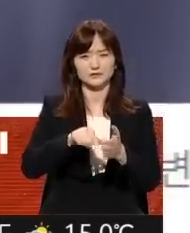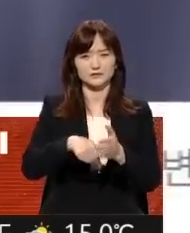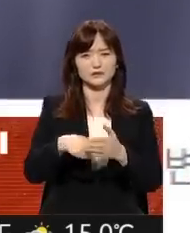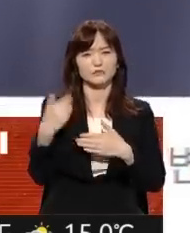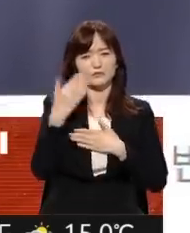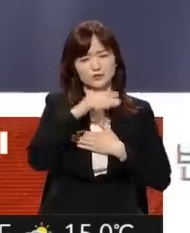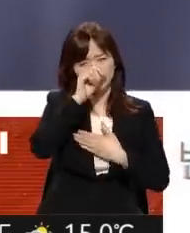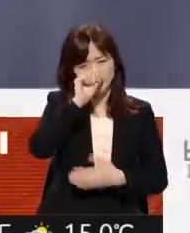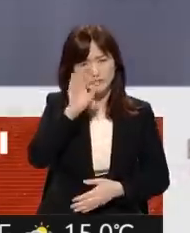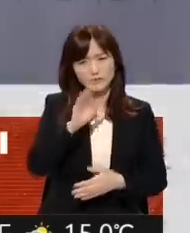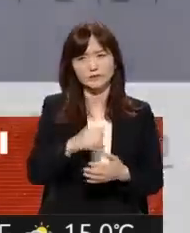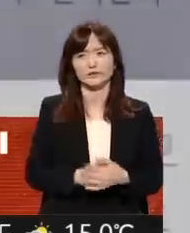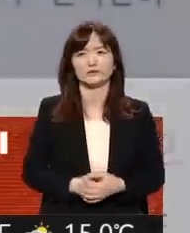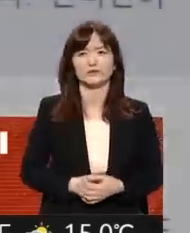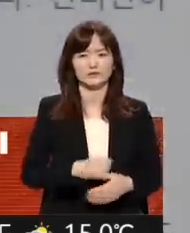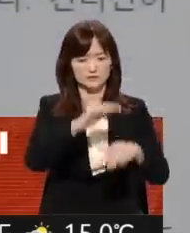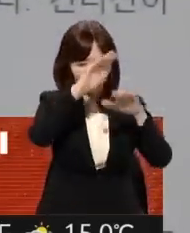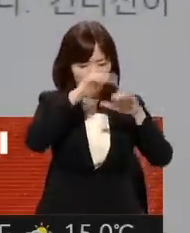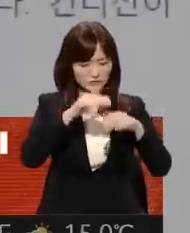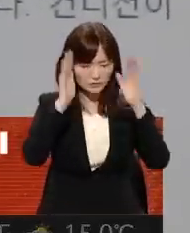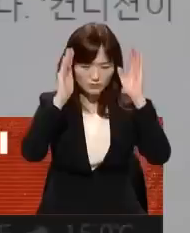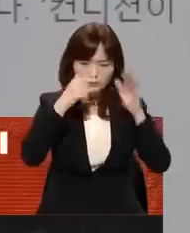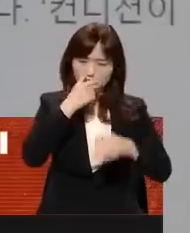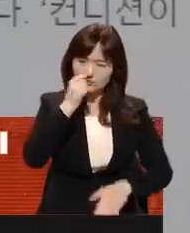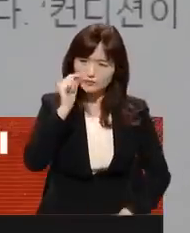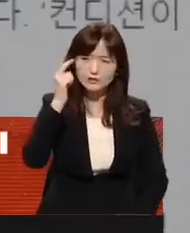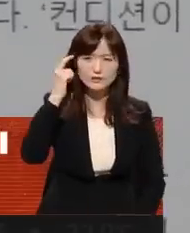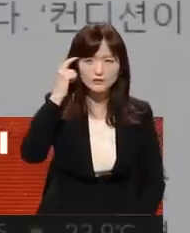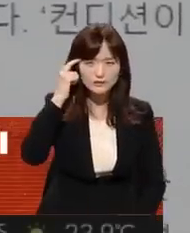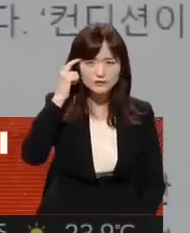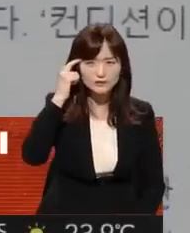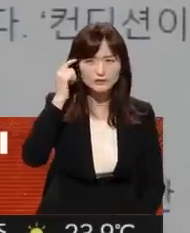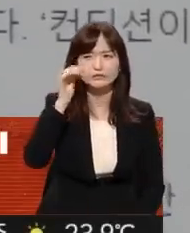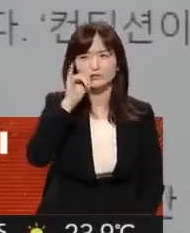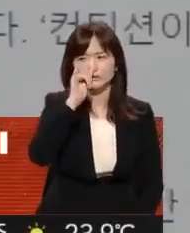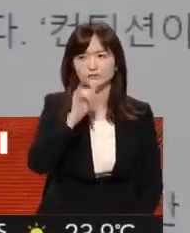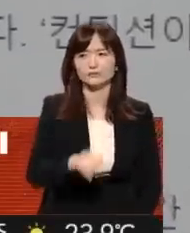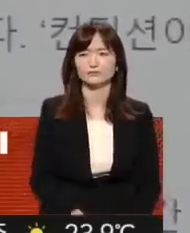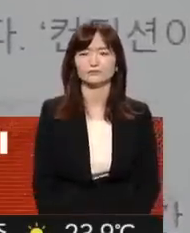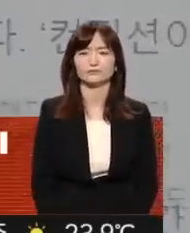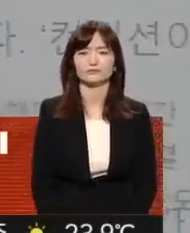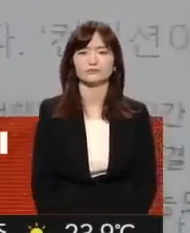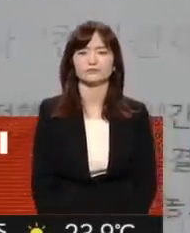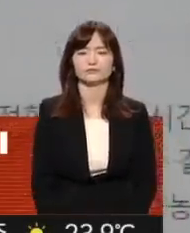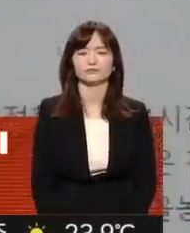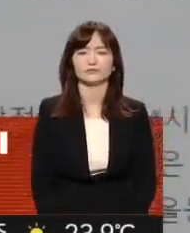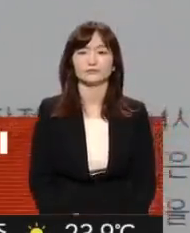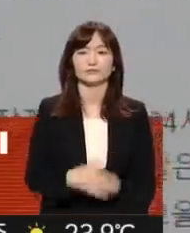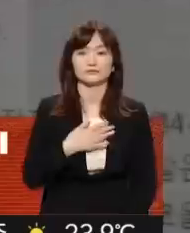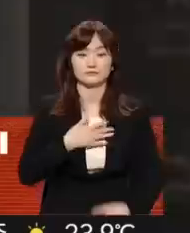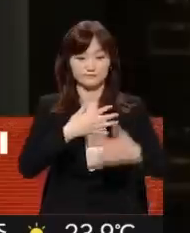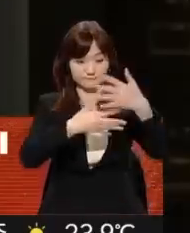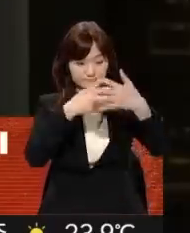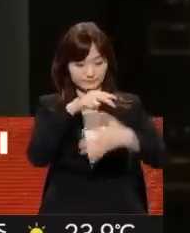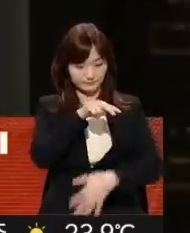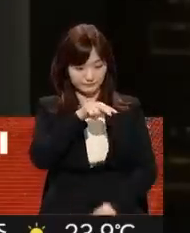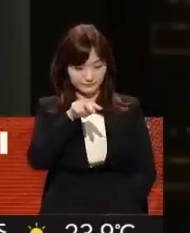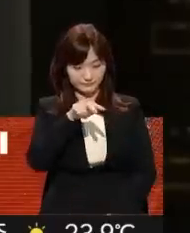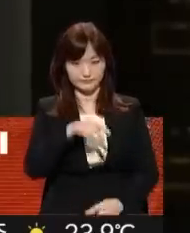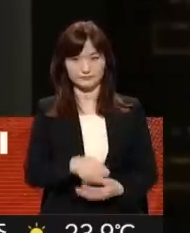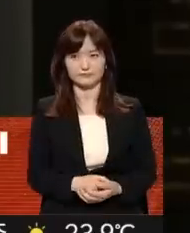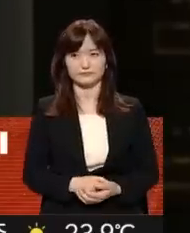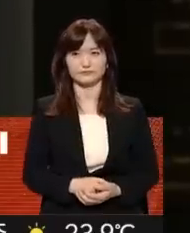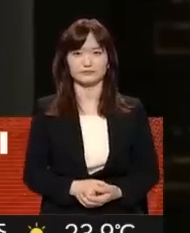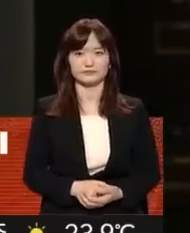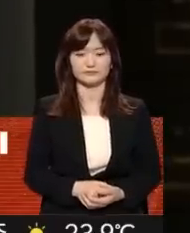아니면 사안에 대한 공부가 좀 부족해서 그런가 이런 생각을 하기도 했다. 이렇게 전하기도 했습니다. 저도 그 영상을 봤는데요. 저희가 이제 저작권